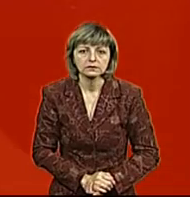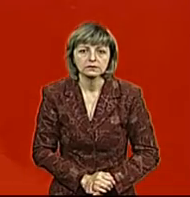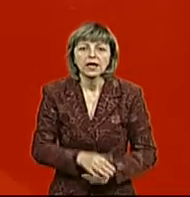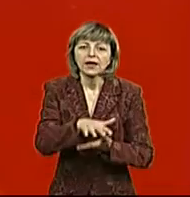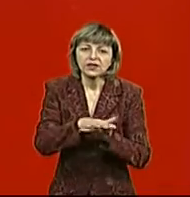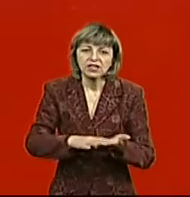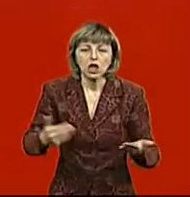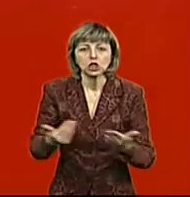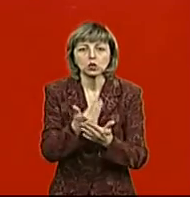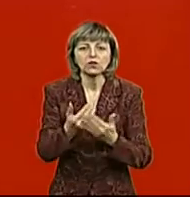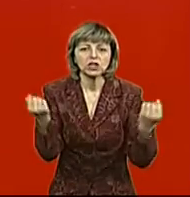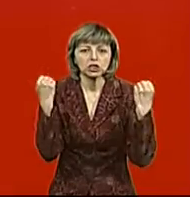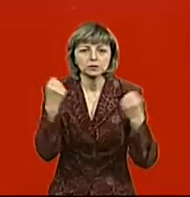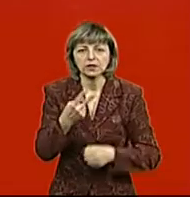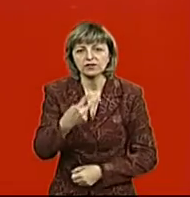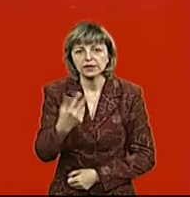Далі до новин спорту.